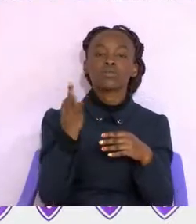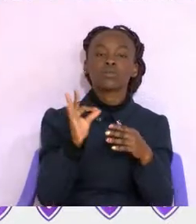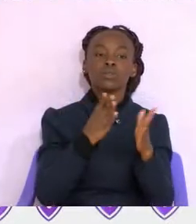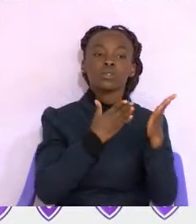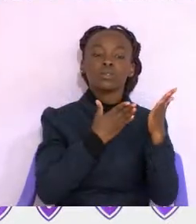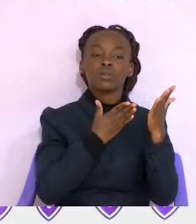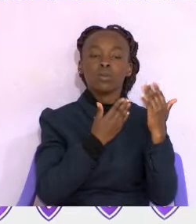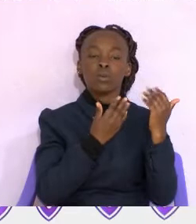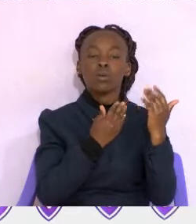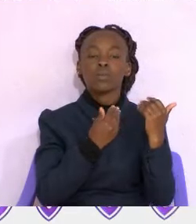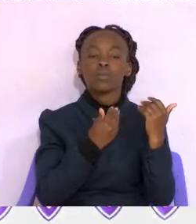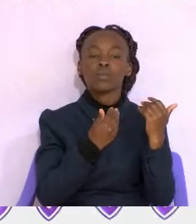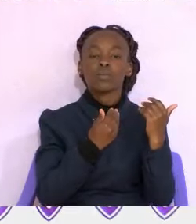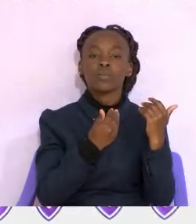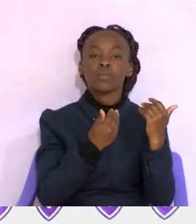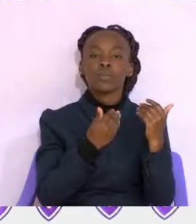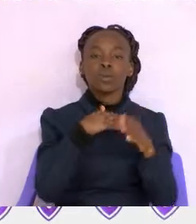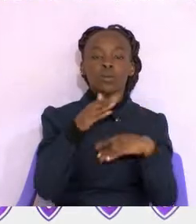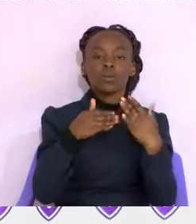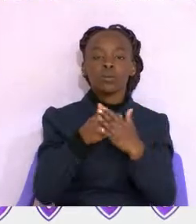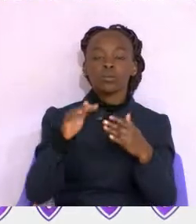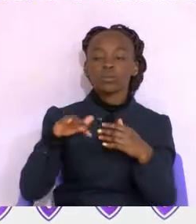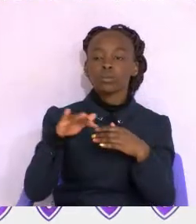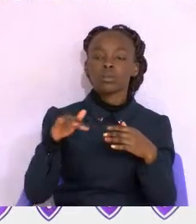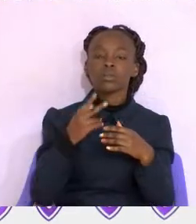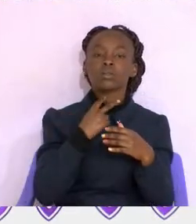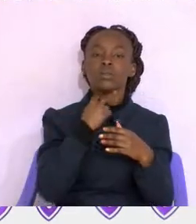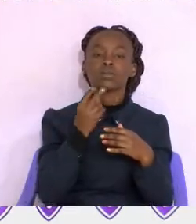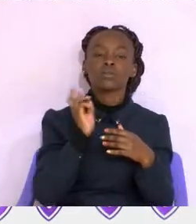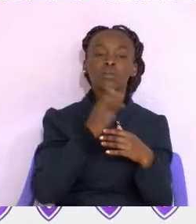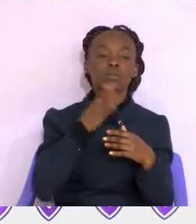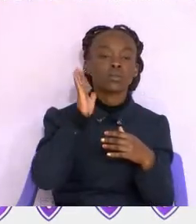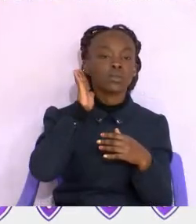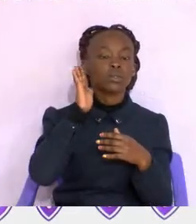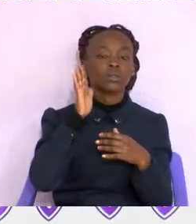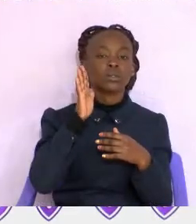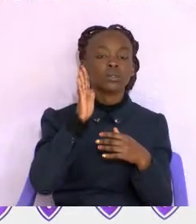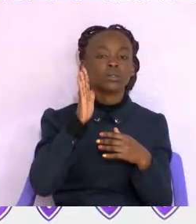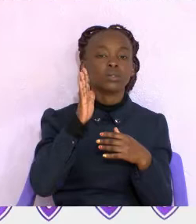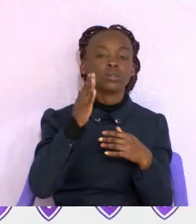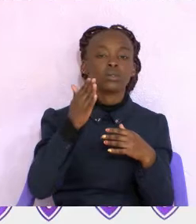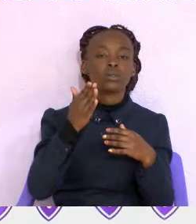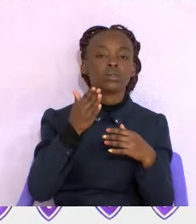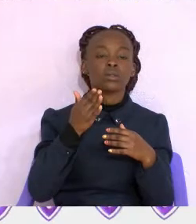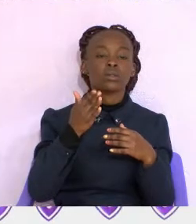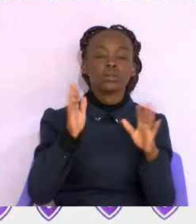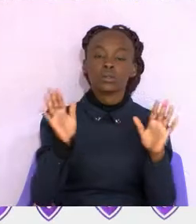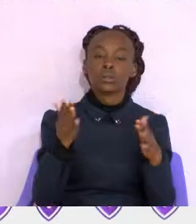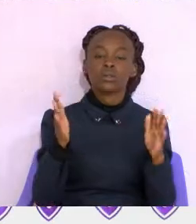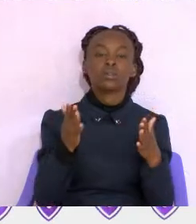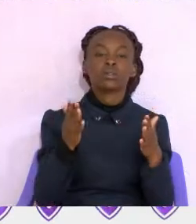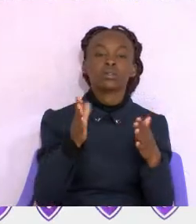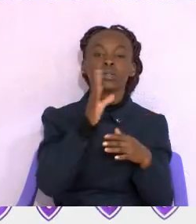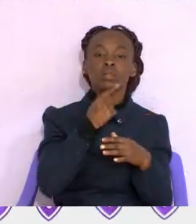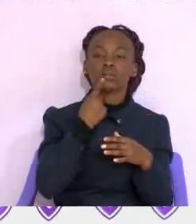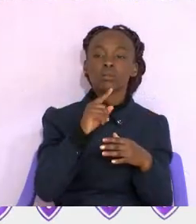sauti tofauti. Maana kwa kweli kila mahala sauti tunazosikia zinatua moyo. Wapendwa, sauti tunazosikia